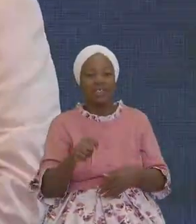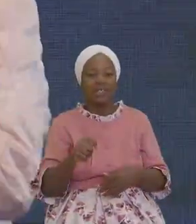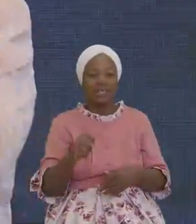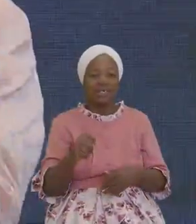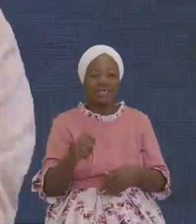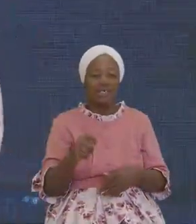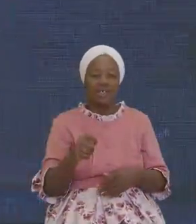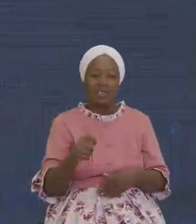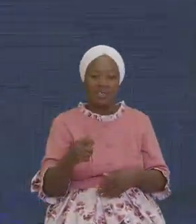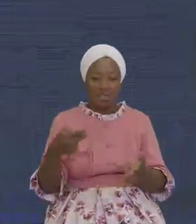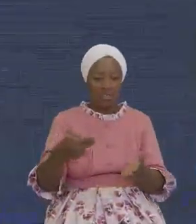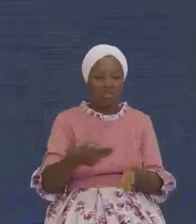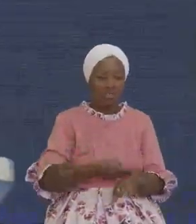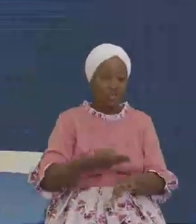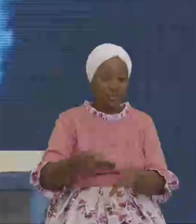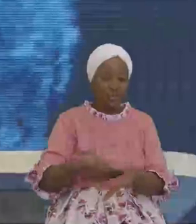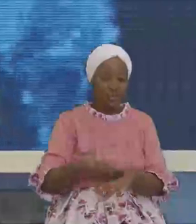brebis.